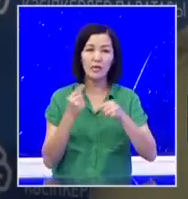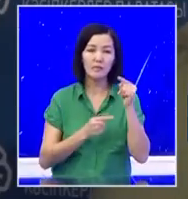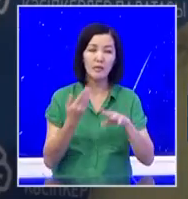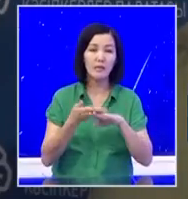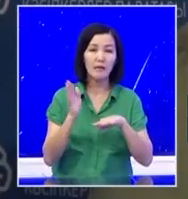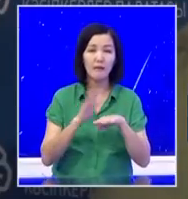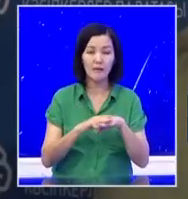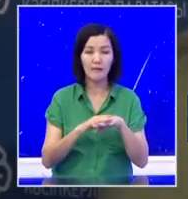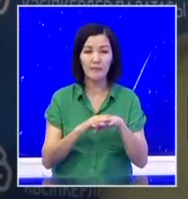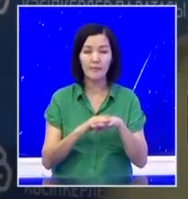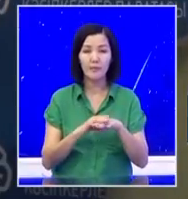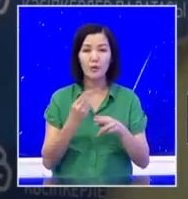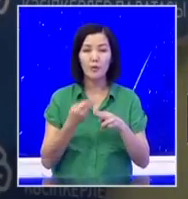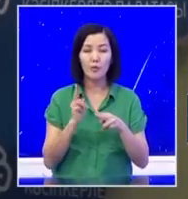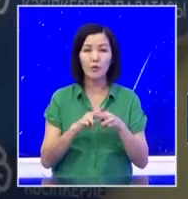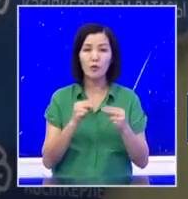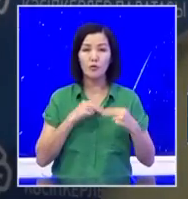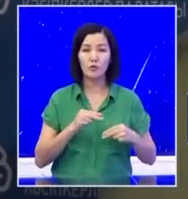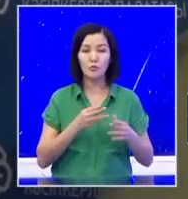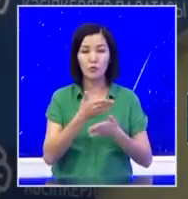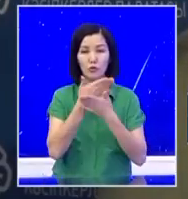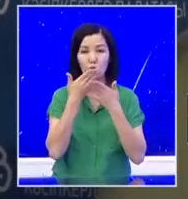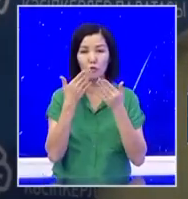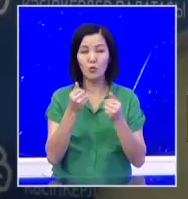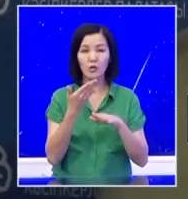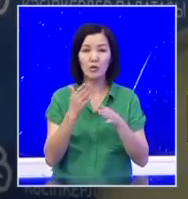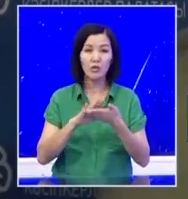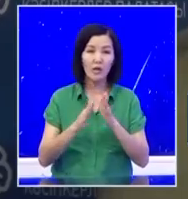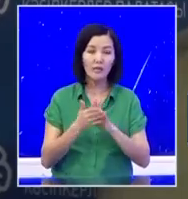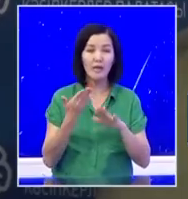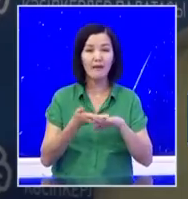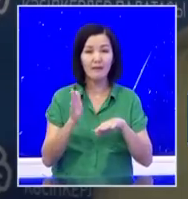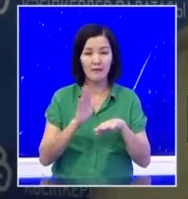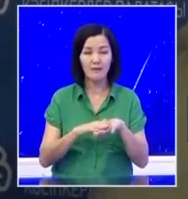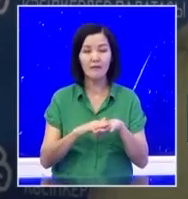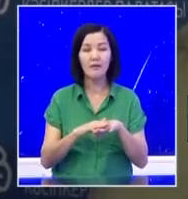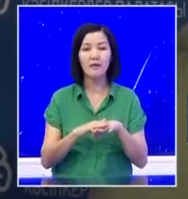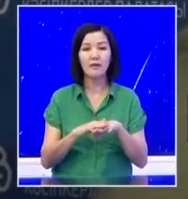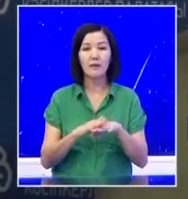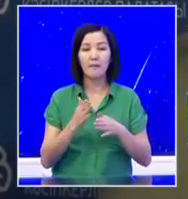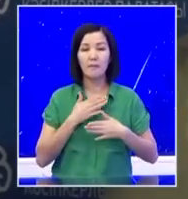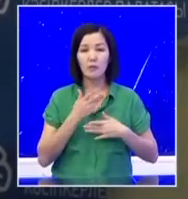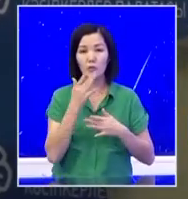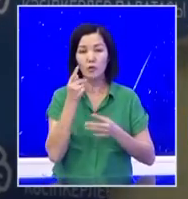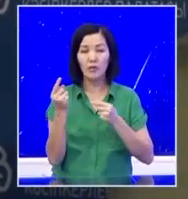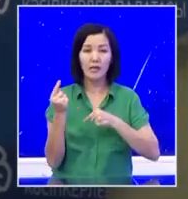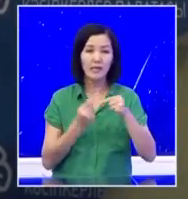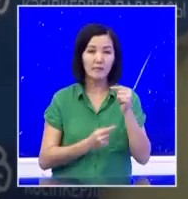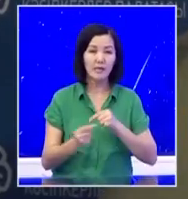қиын, өйткені жұмыс жоқ, жағдай өте қиын. Біз ұлттық кәсіпкерлер